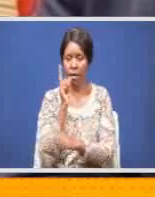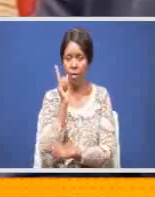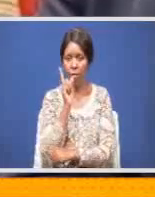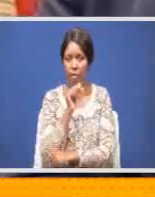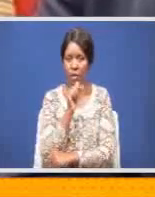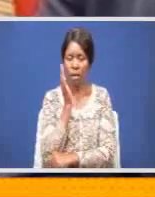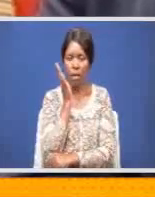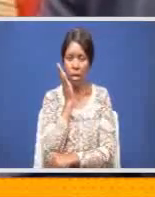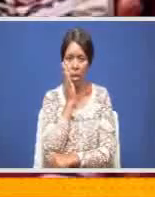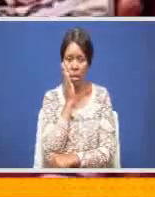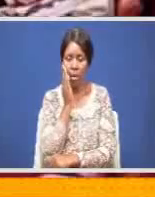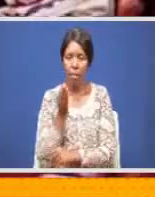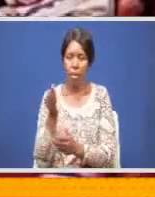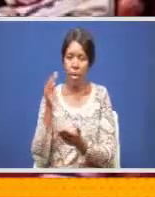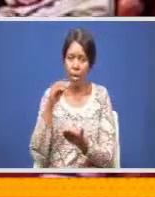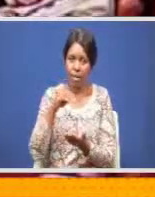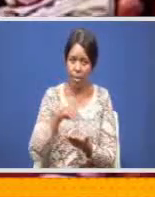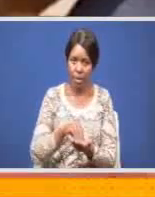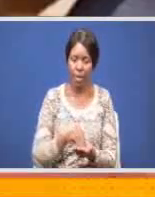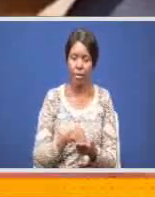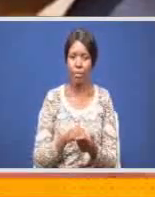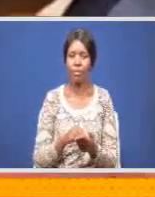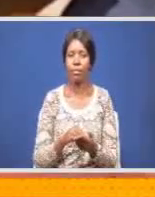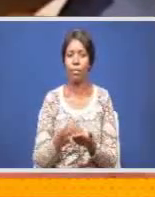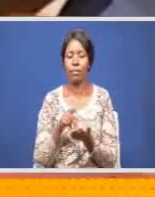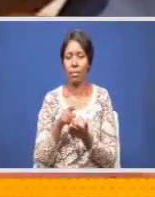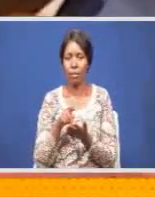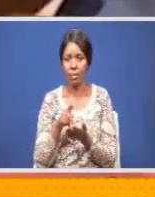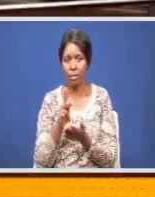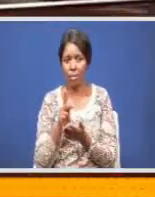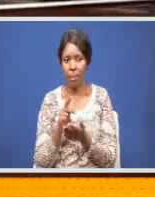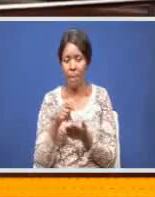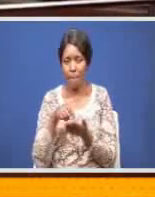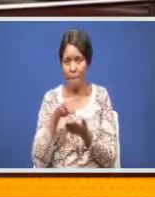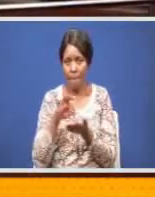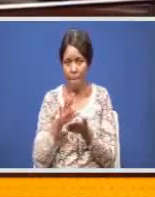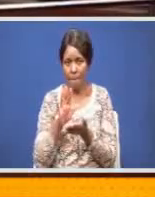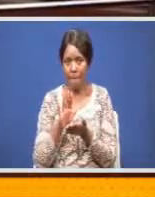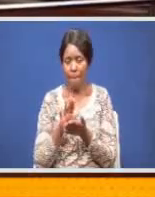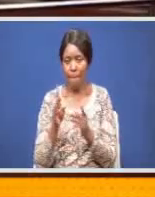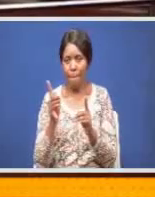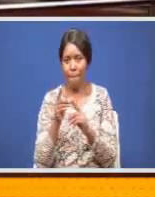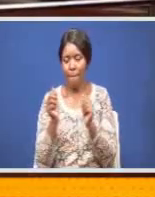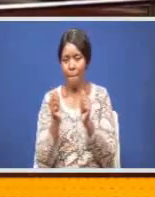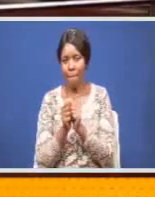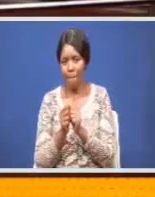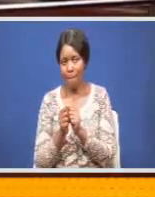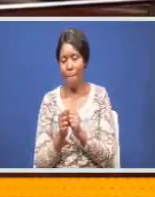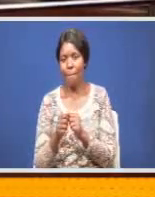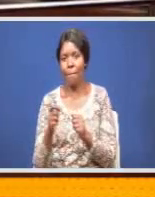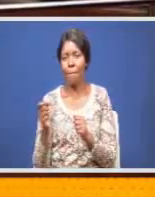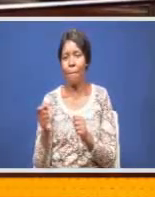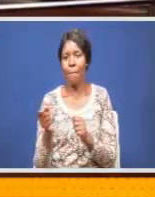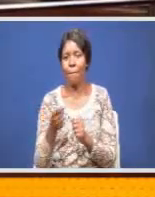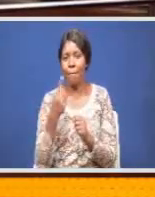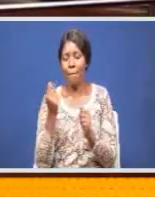na choketwe karangone, nembunge ya kaunti ya Meru. Kure tariki ya kumi na muanja, mweri yue kumi, mwaka yungiri